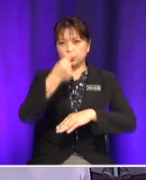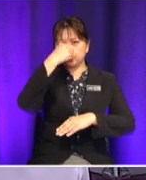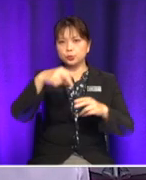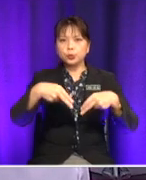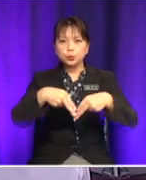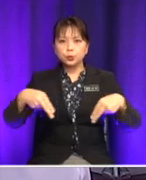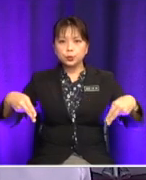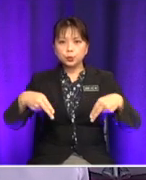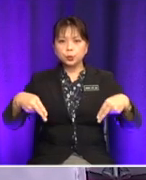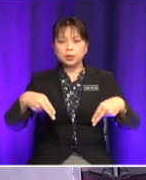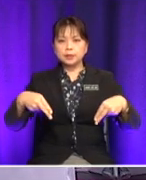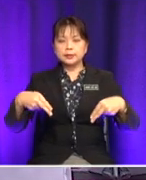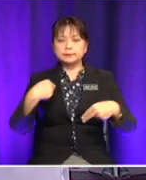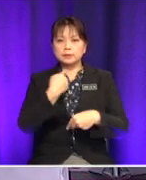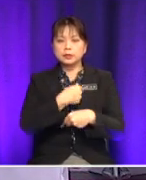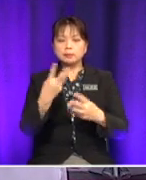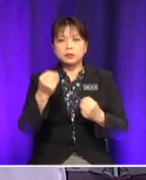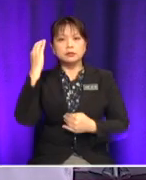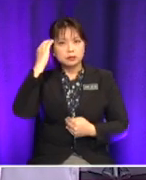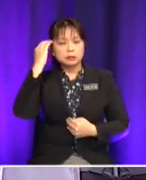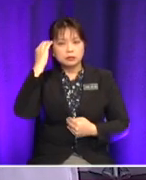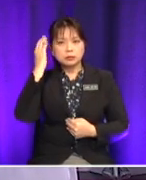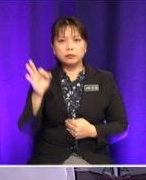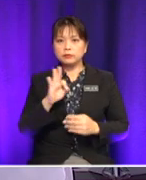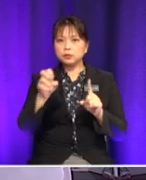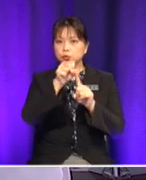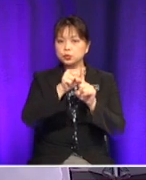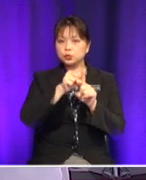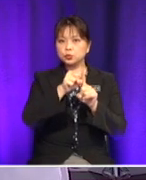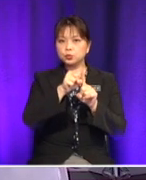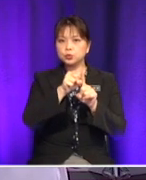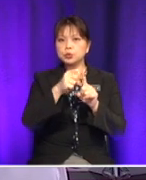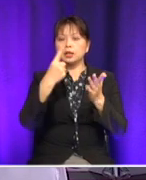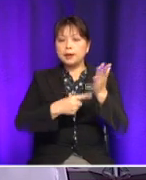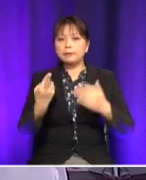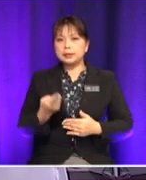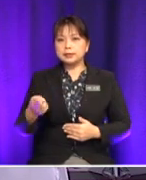mengukur apa radiasi yang perlu ada